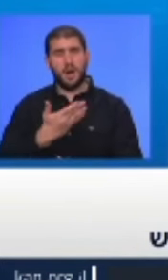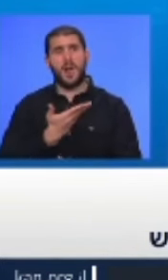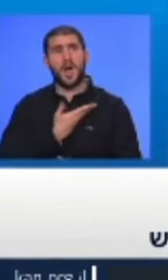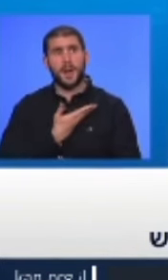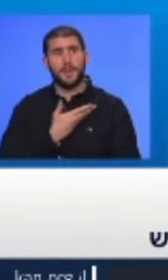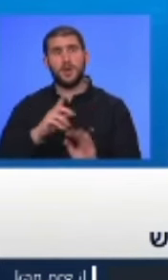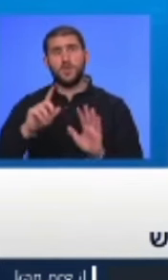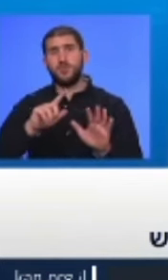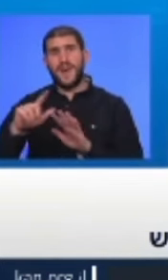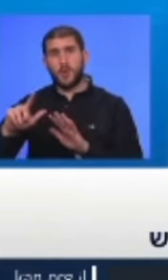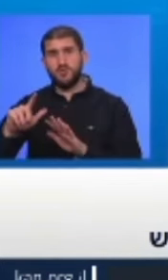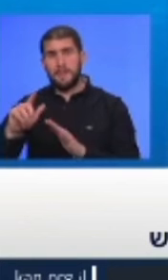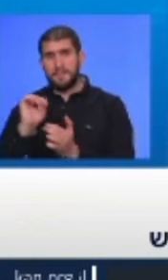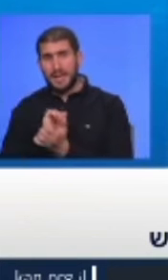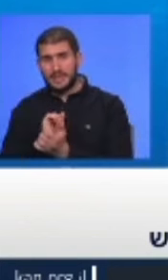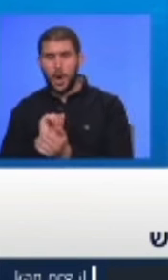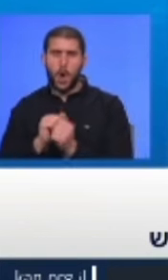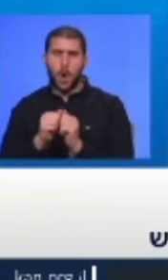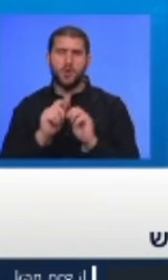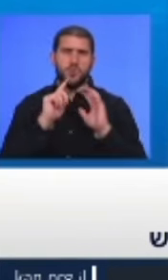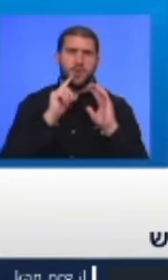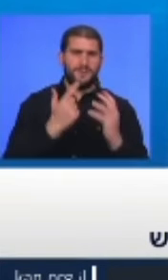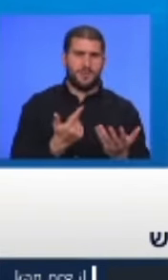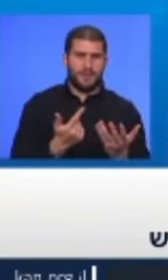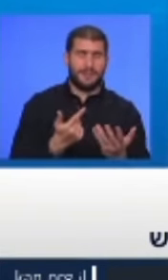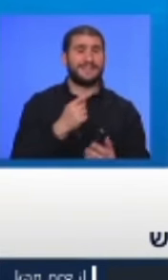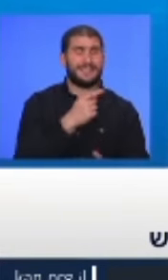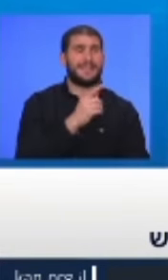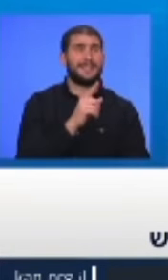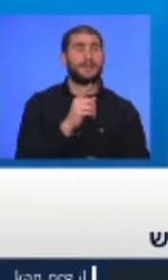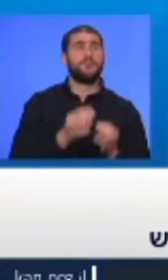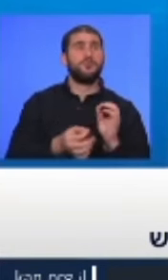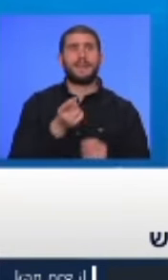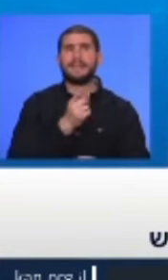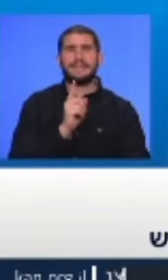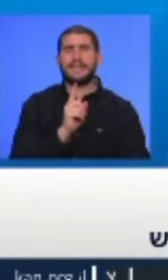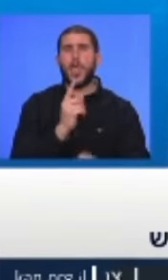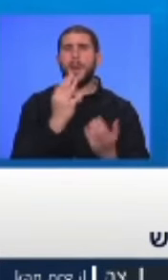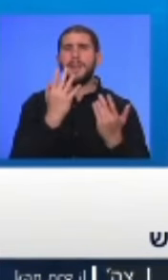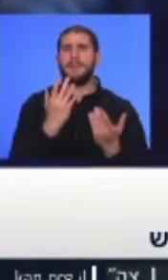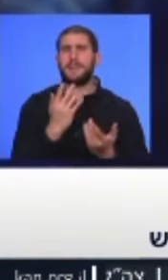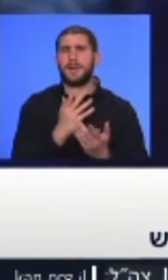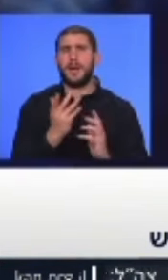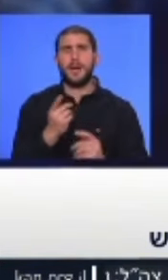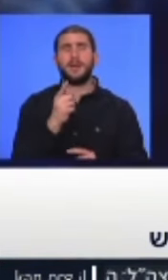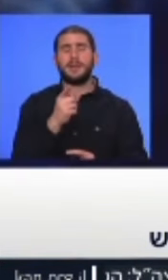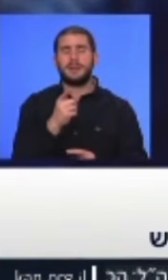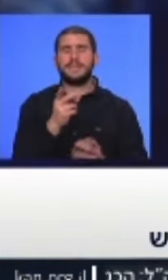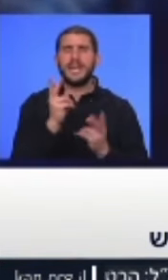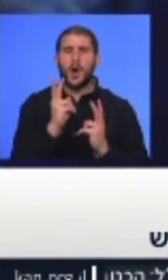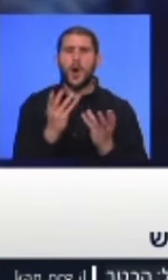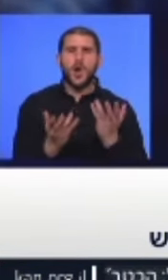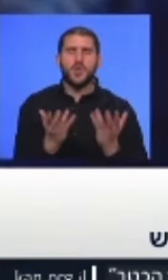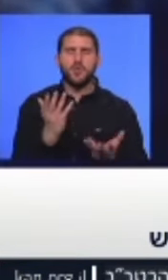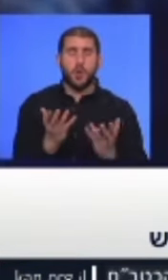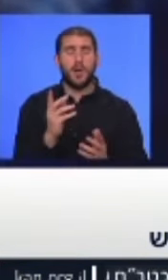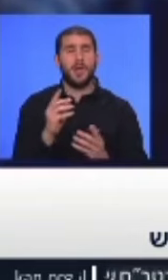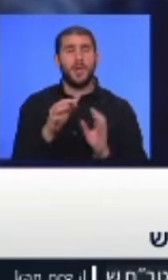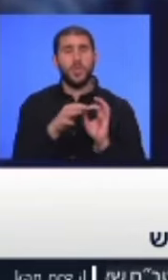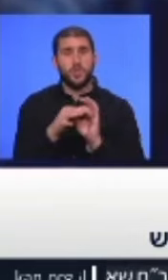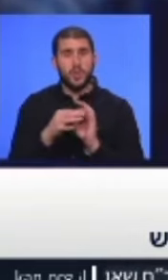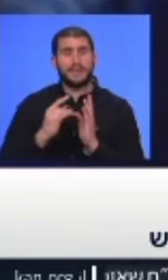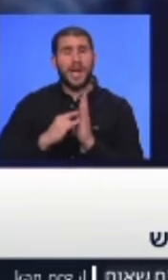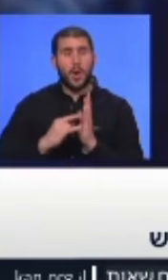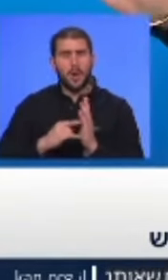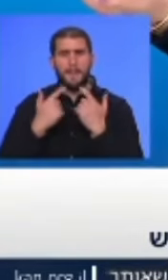7 חודשים, או 7 שנים. זה נכון. משפט זה לא מתמטיקה. אבל נוסח החוק הוא נתון, נוסח החוק נתון